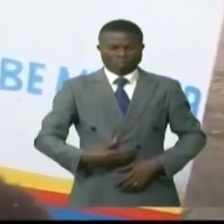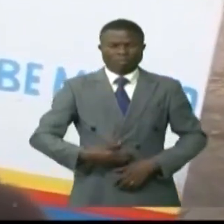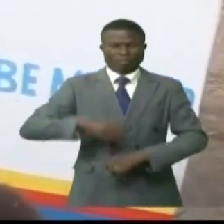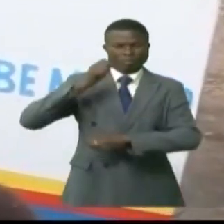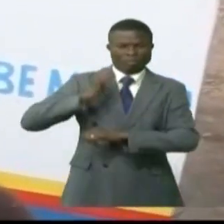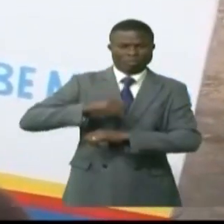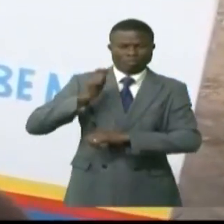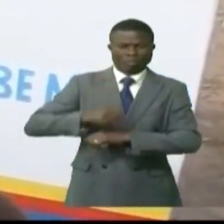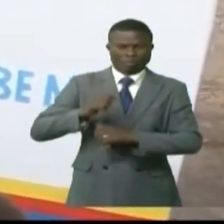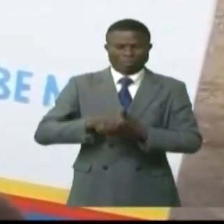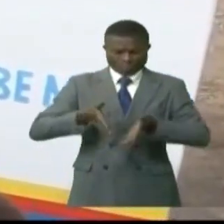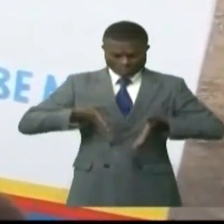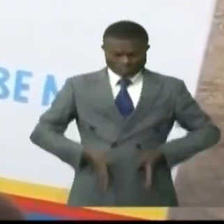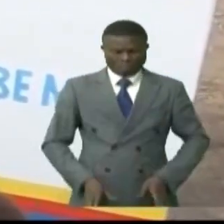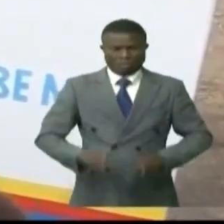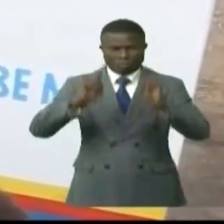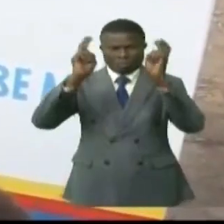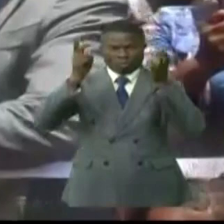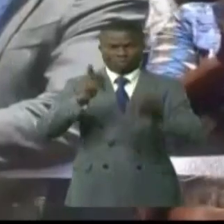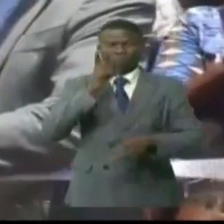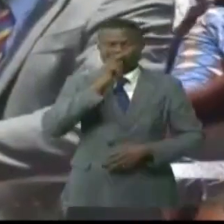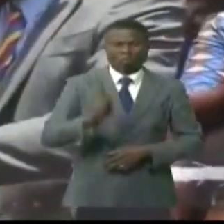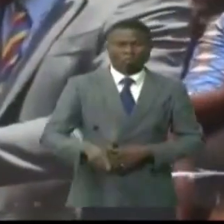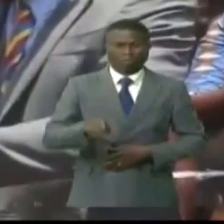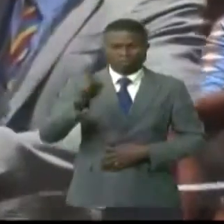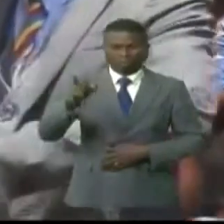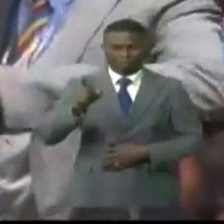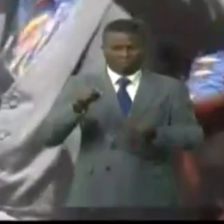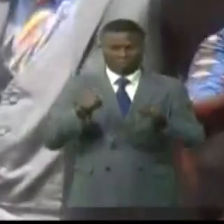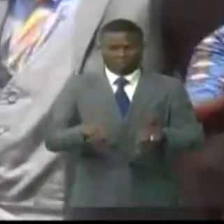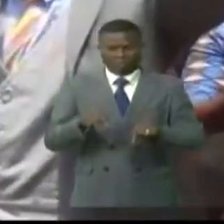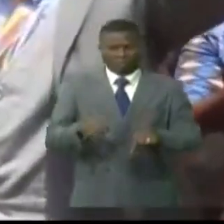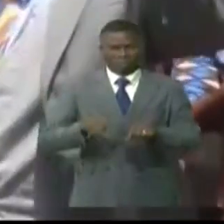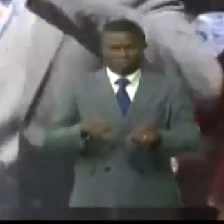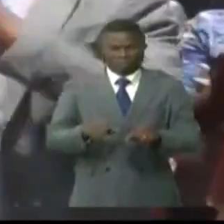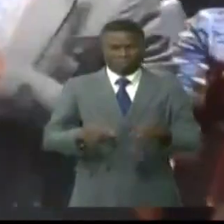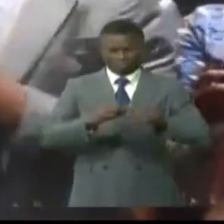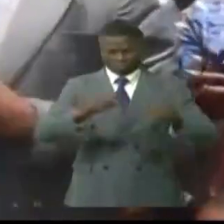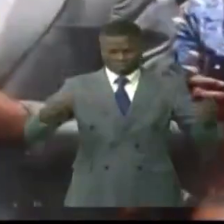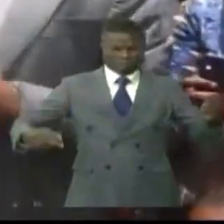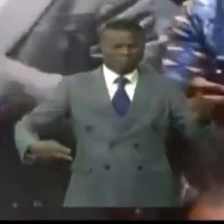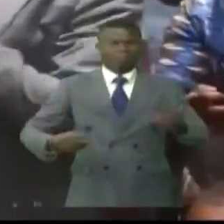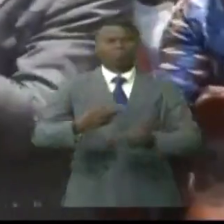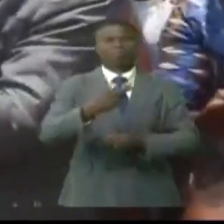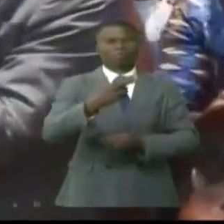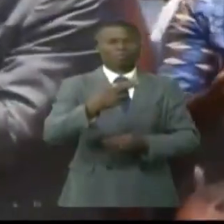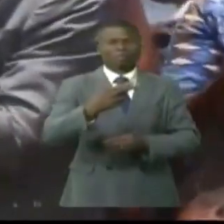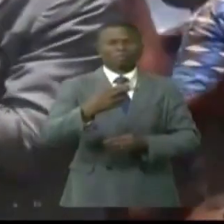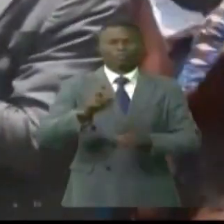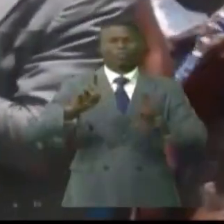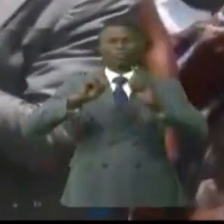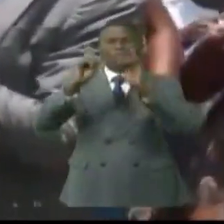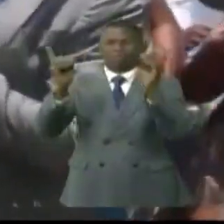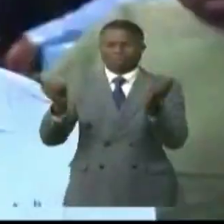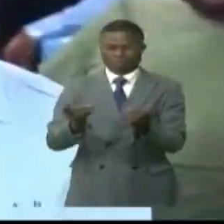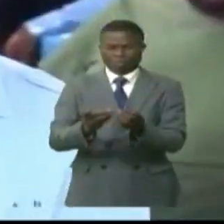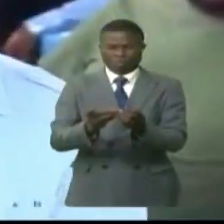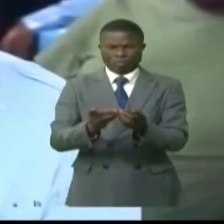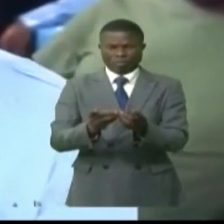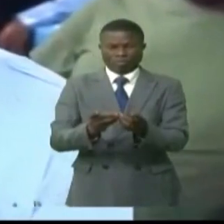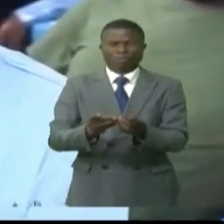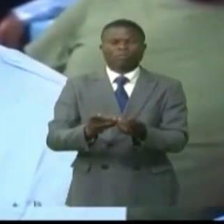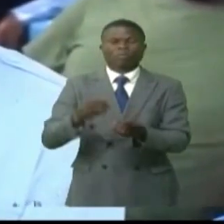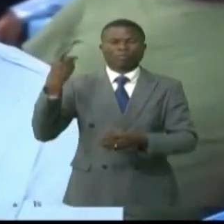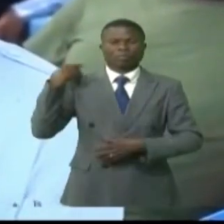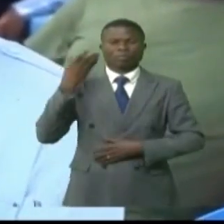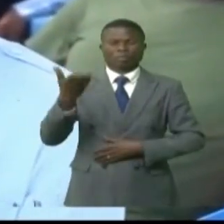Moulaya, natif de la ville de Kisangani. À ce jour de la coupure du ruban symbolique, la délégation de ce digne fils de la